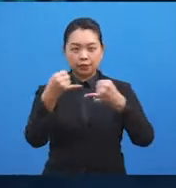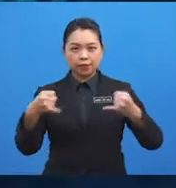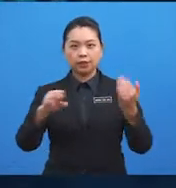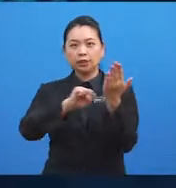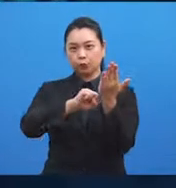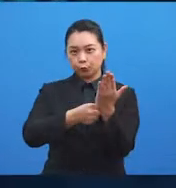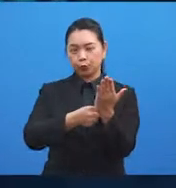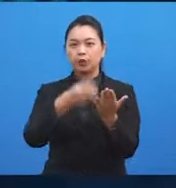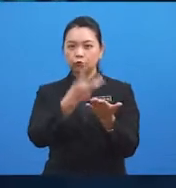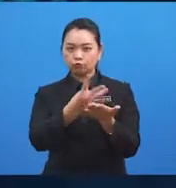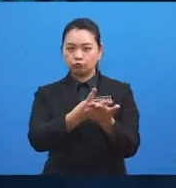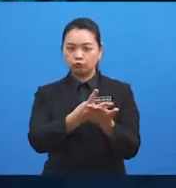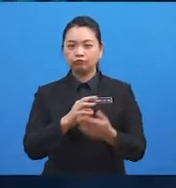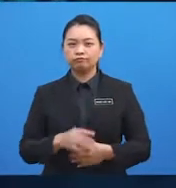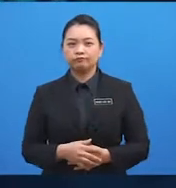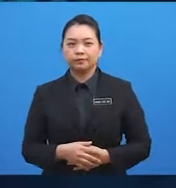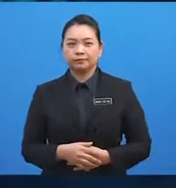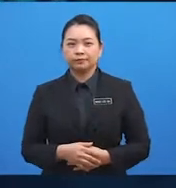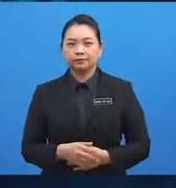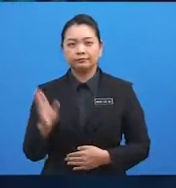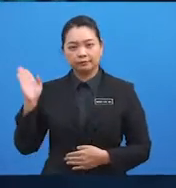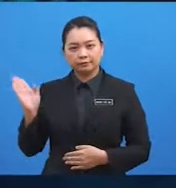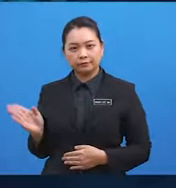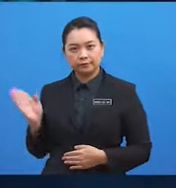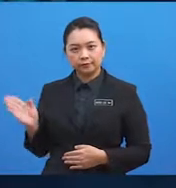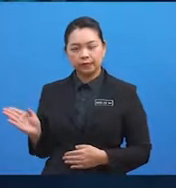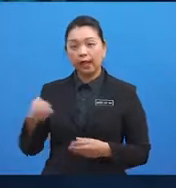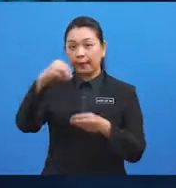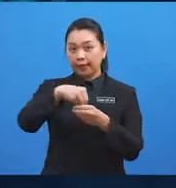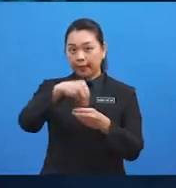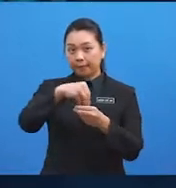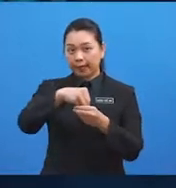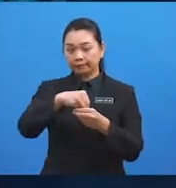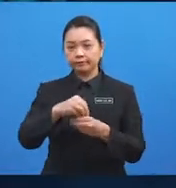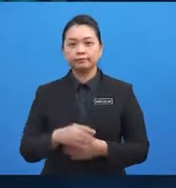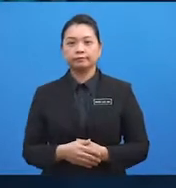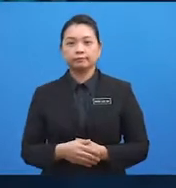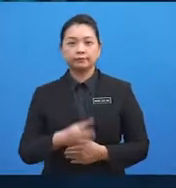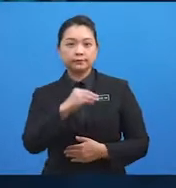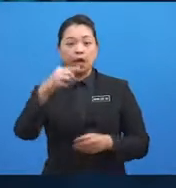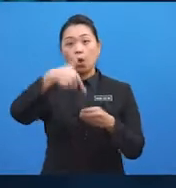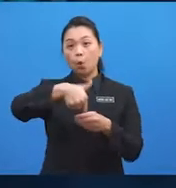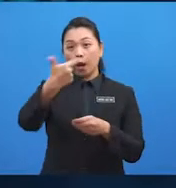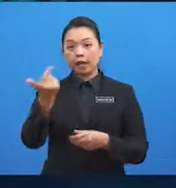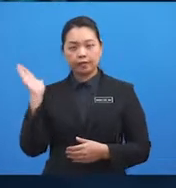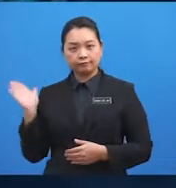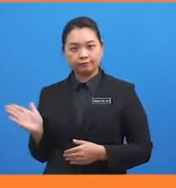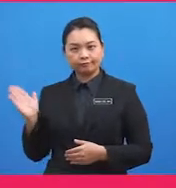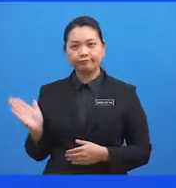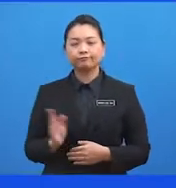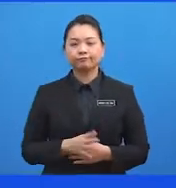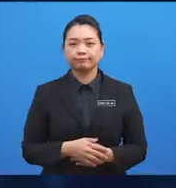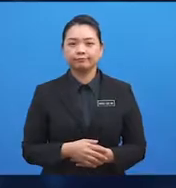sumber pembiayaan, iaitu sumber pembiayaan dalaman dan sumber pembiayaan